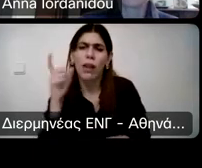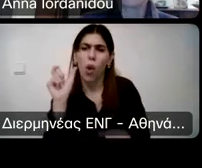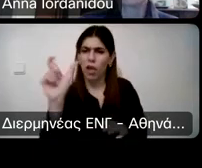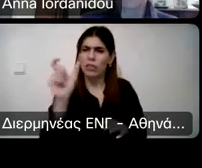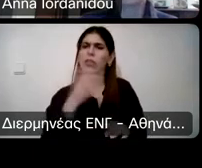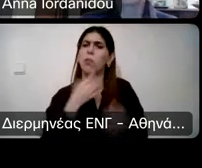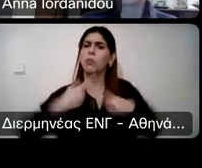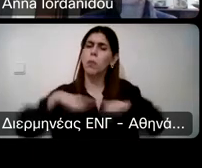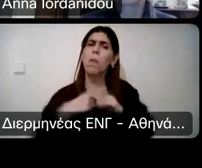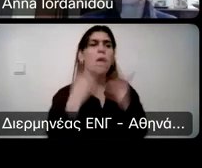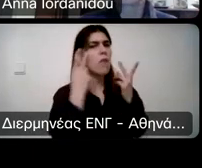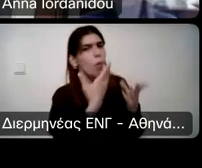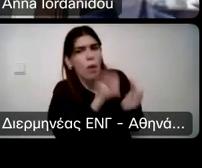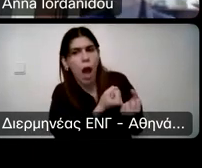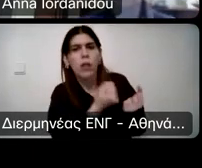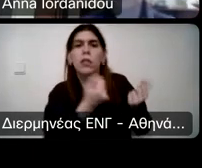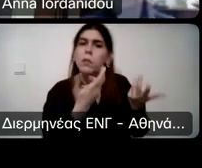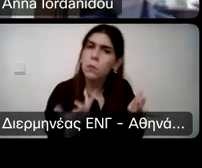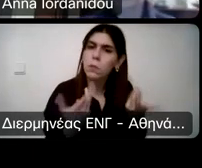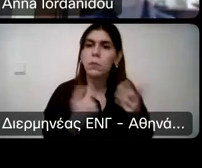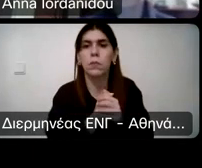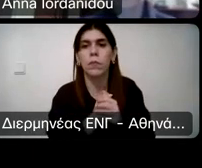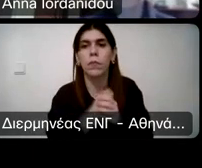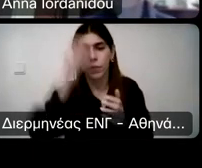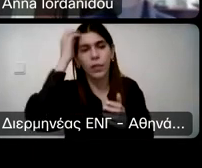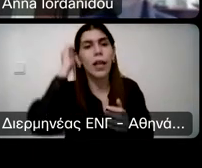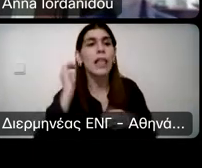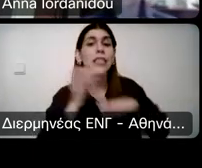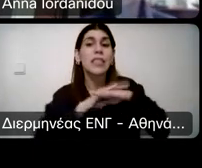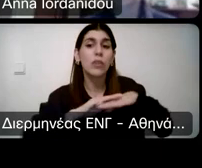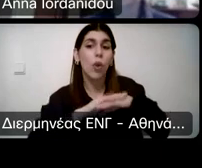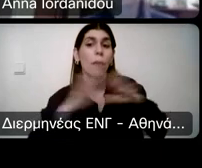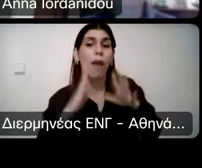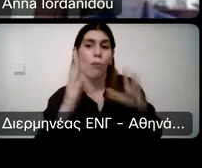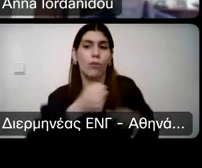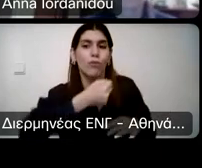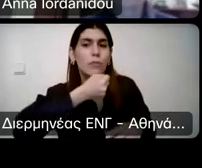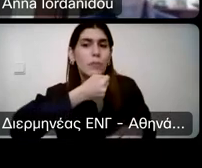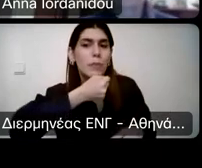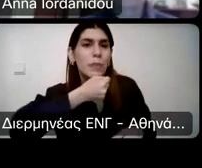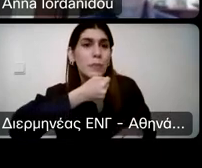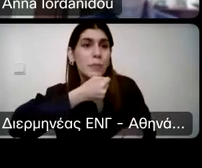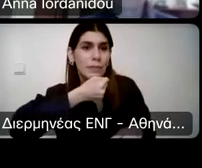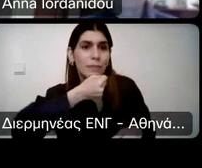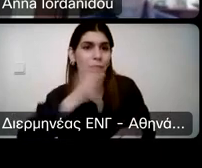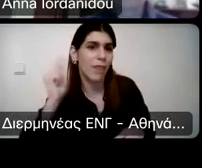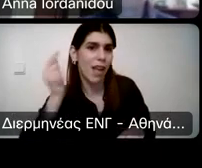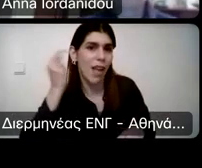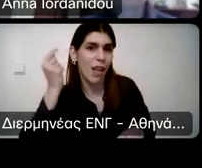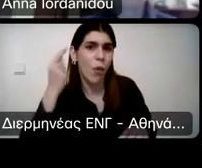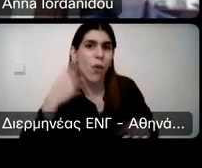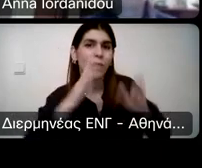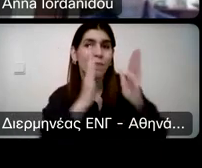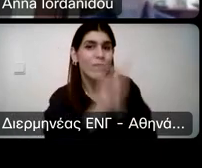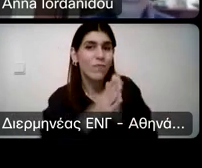Λοιπόν, τώρα κάποιο μικρόφωνο είναι ανοιχτό. Παρακαλώ να κλείσουν τα άλλα τα